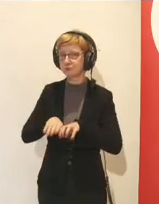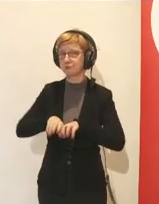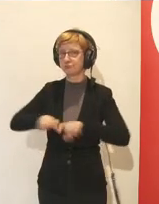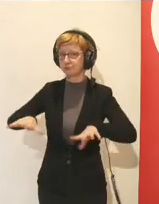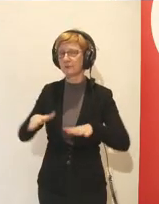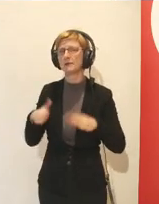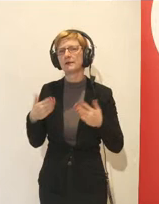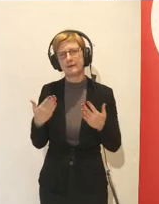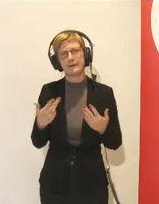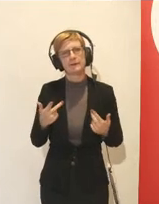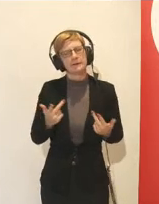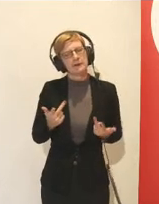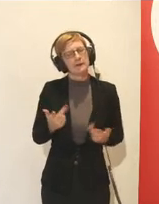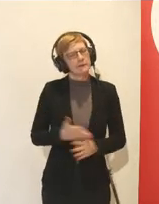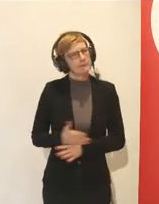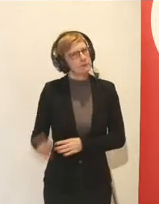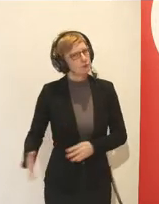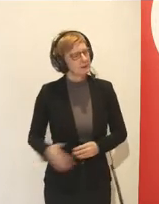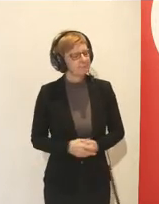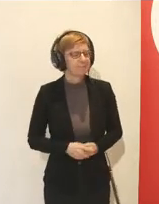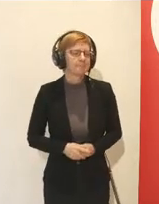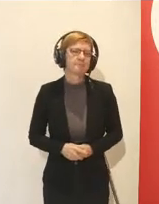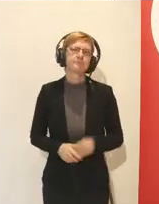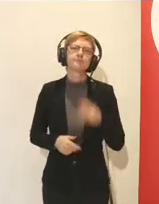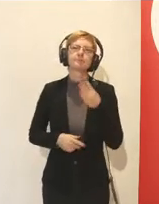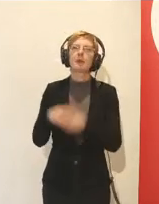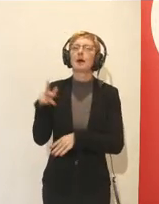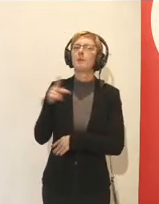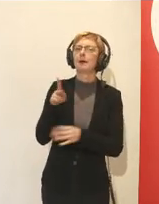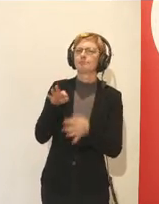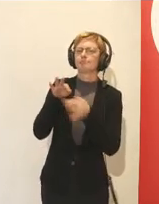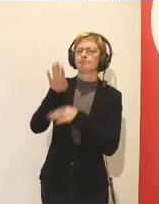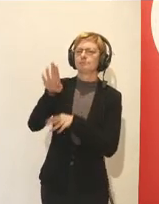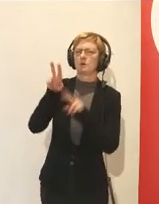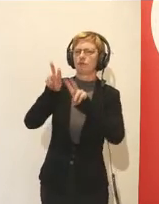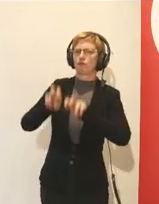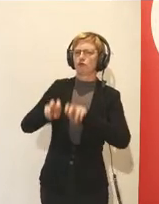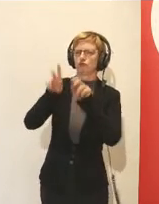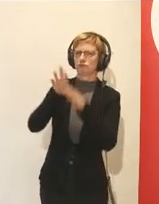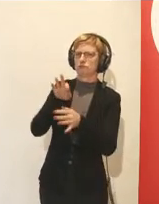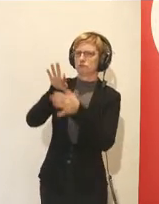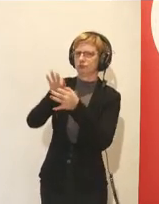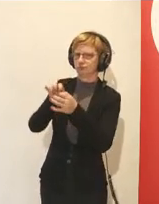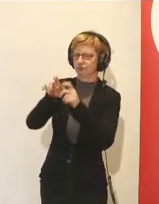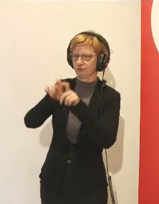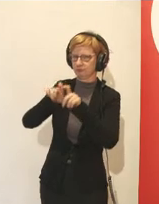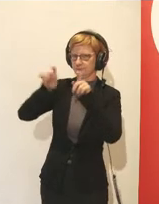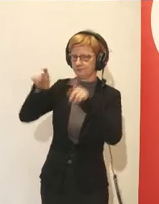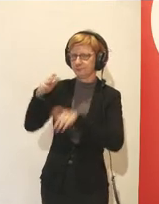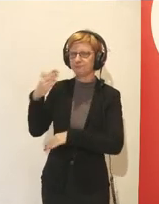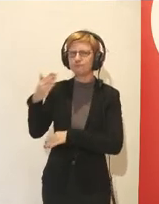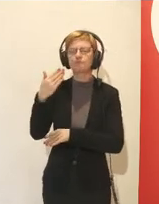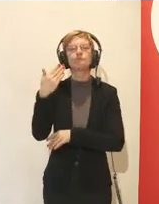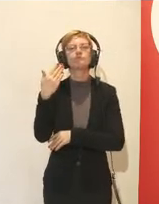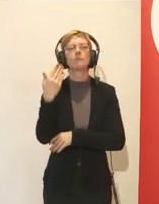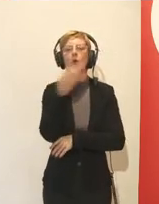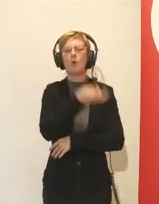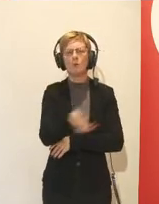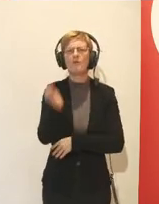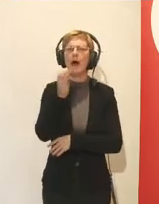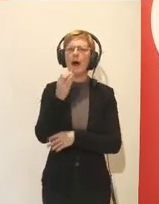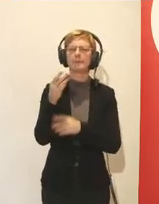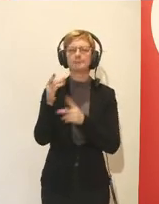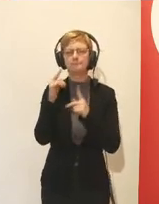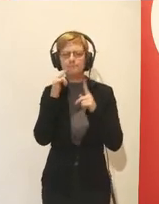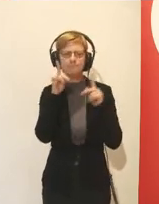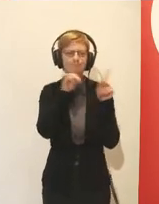eine frage auch zu deiner forschung direkt anschließen wenn ich jetzt auf die umfragen gucke dann sieht